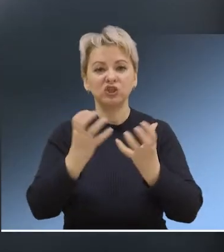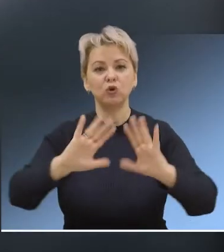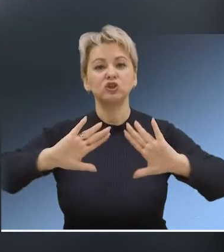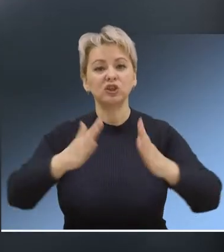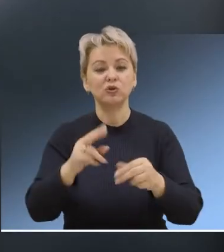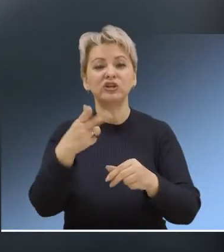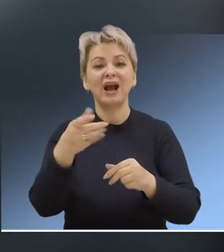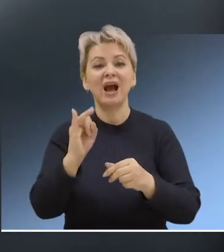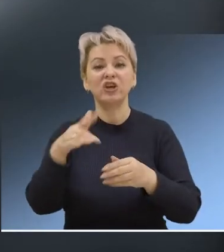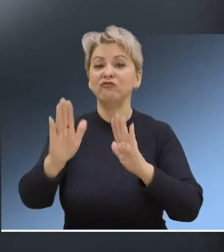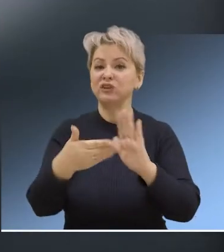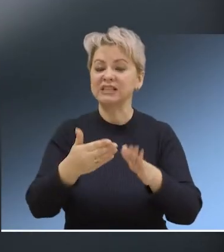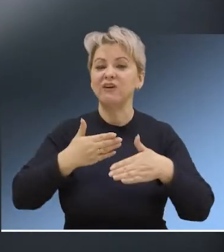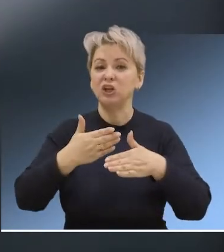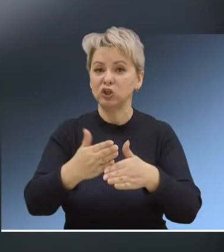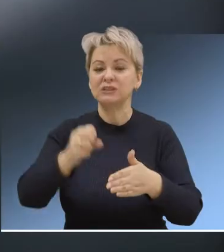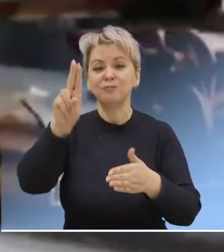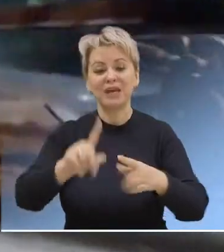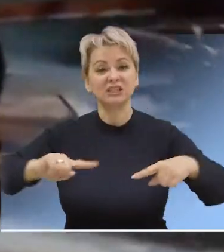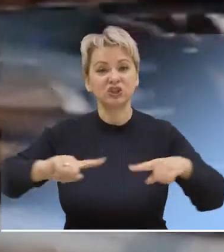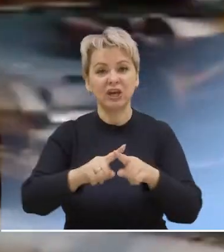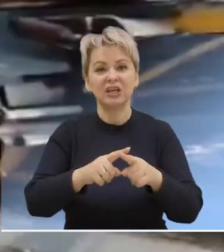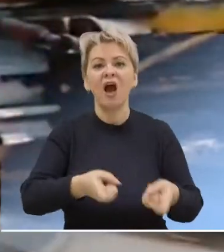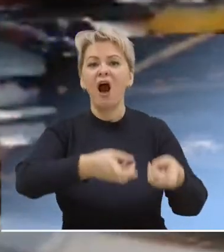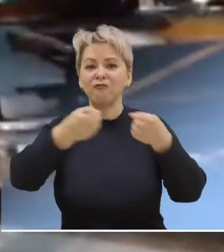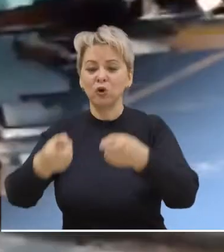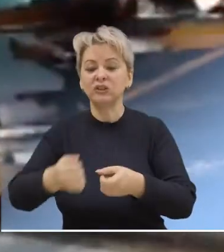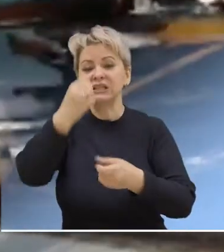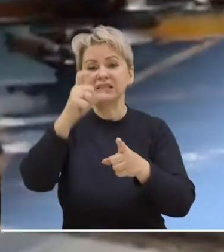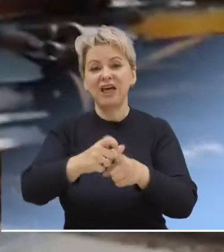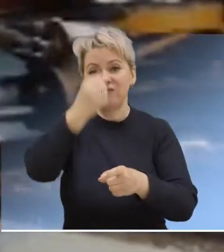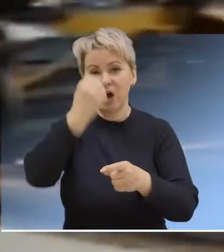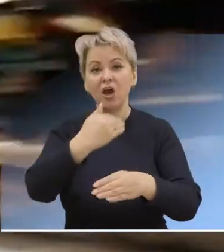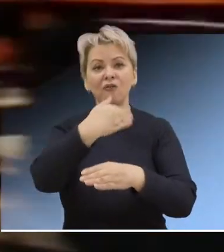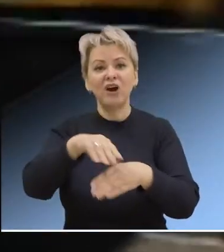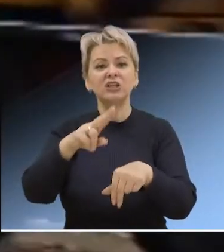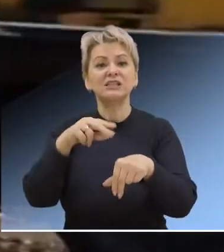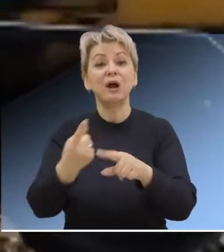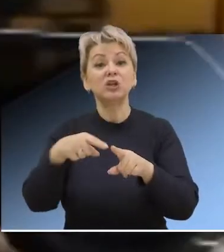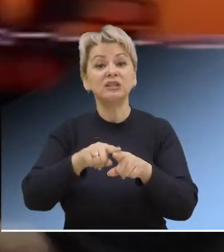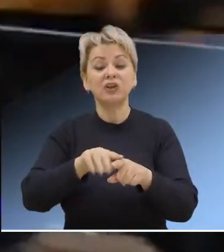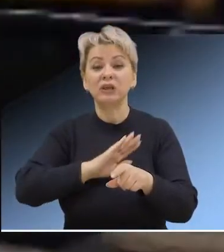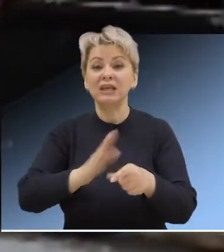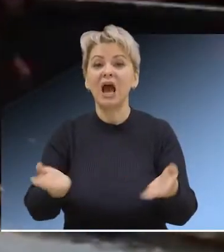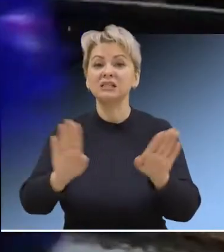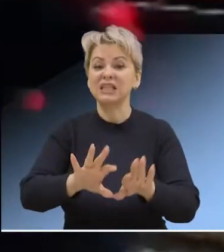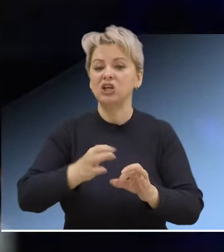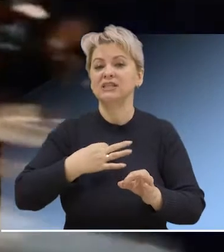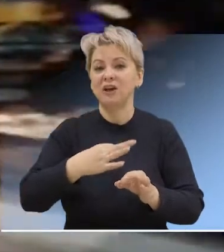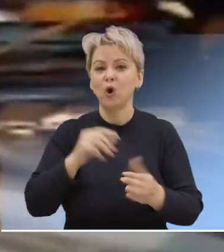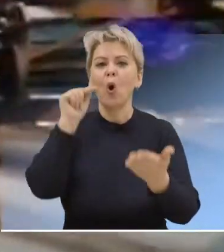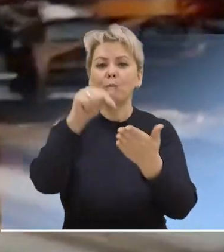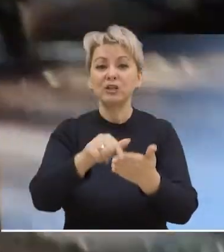серьезных случаях инспекторы вызывали на помощь спецтехнику и эвакуаторы. Слова благодарности в адрес полицейских, которые не остались